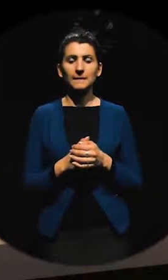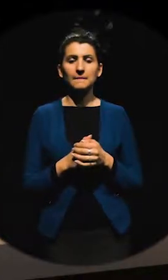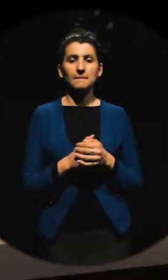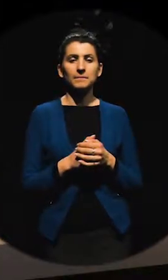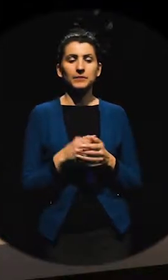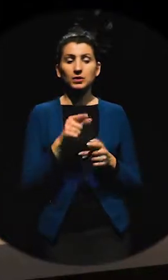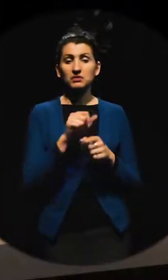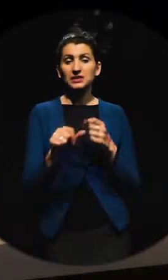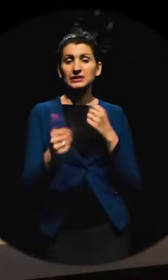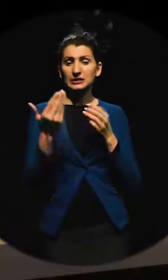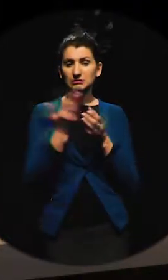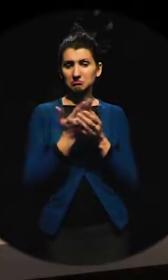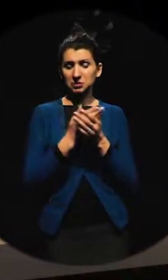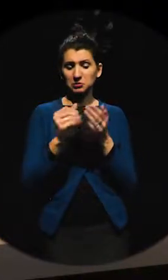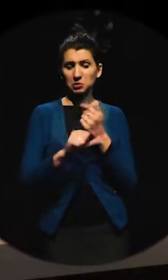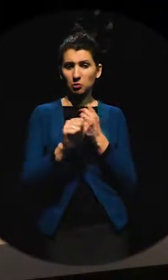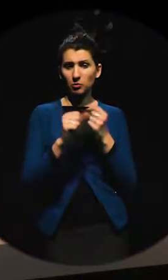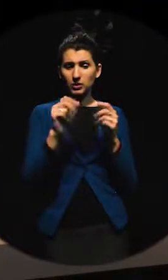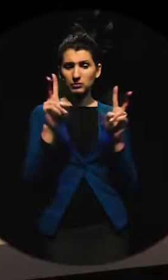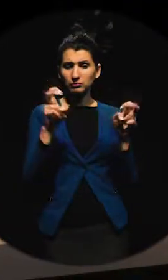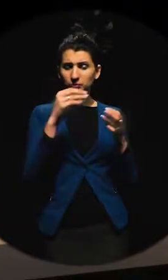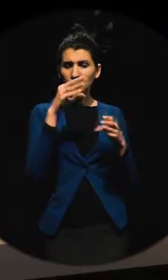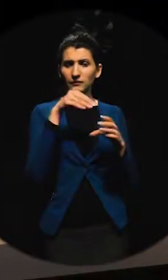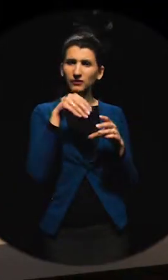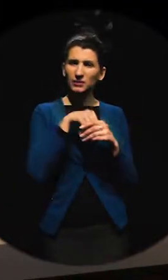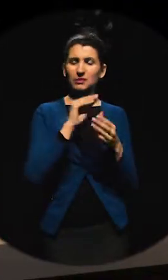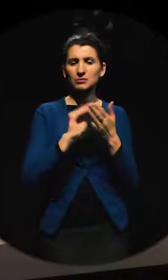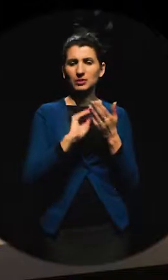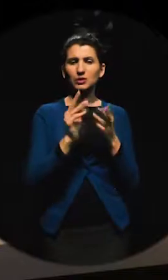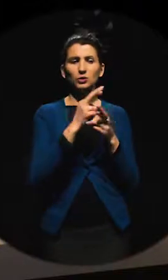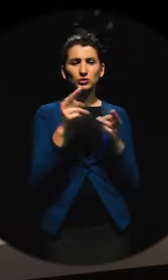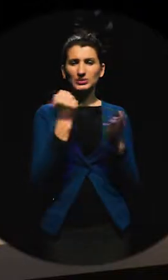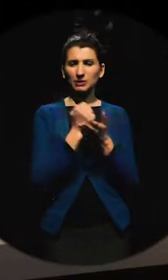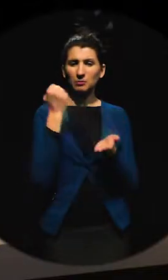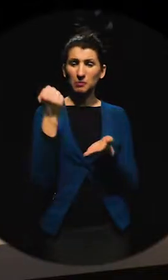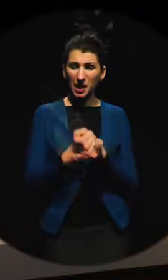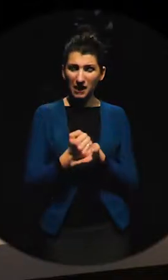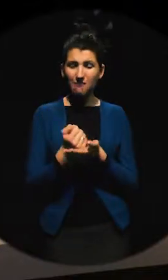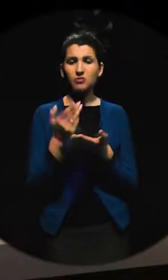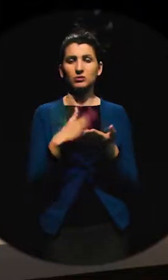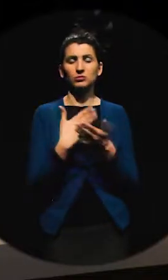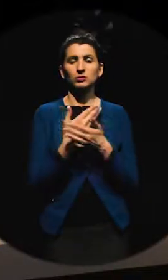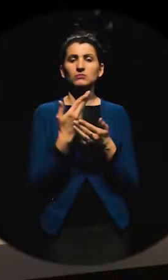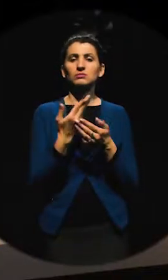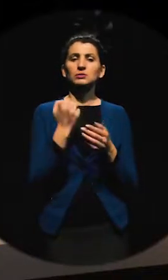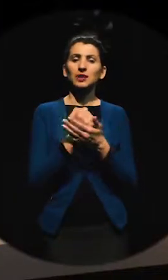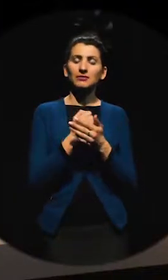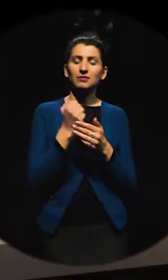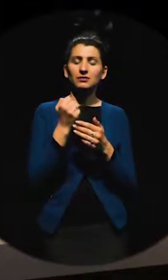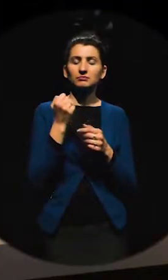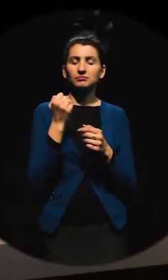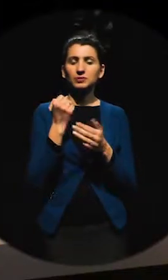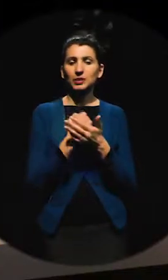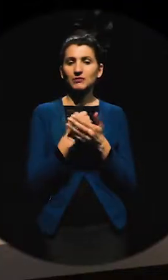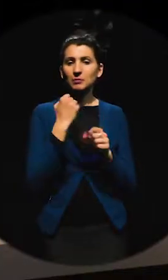I to jest akt, który rzeczywiście reguluje różne kwestie prawne, począwszy od kwestii zatrudnienia, poprzez